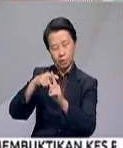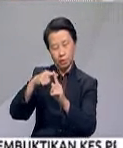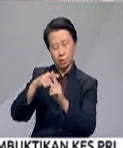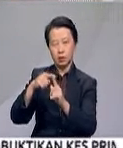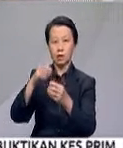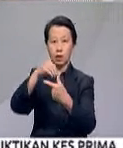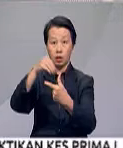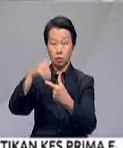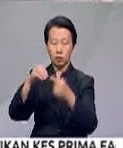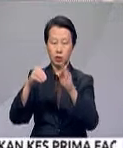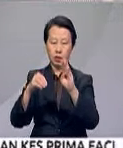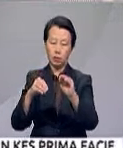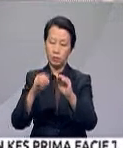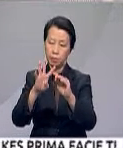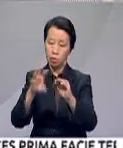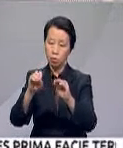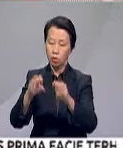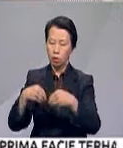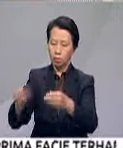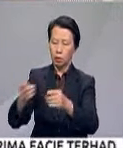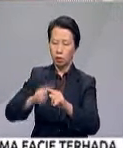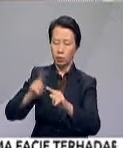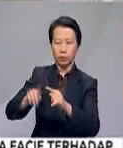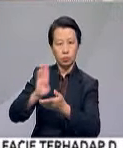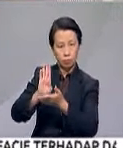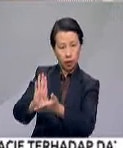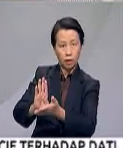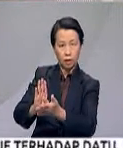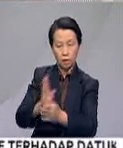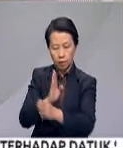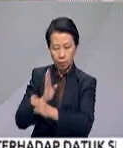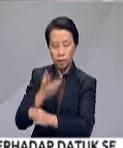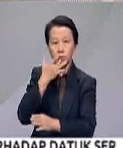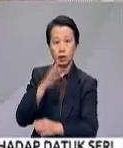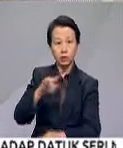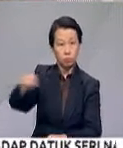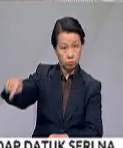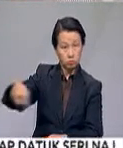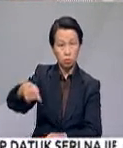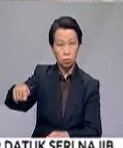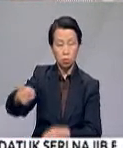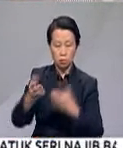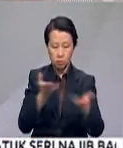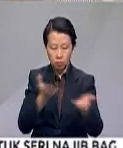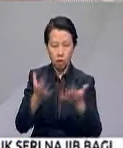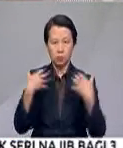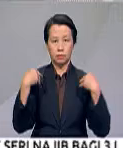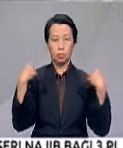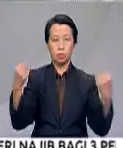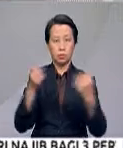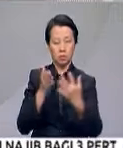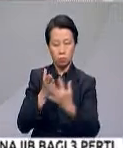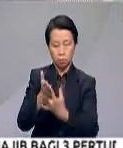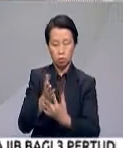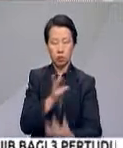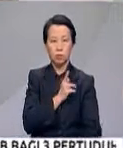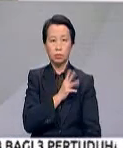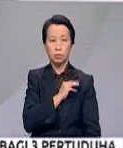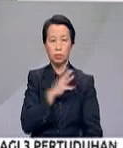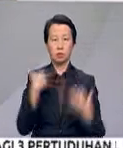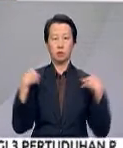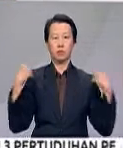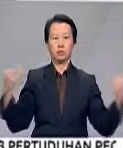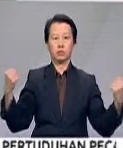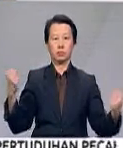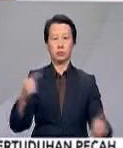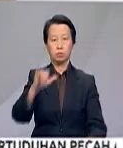atau M40 dengan memberikan pelbagai bantuan untuk membela nasib mereka masuk perkhidmatan kesihatan menerusi Kementerian